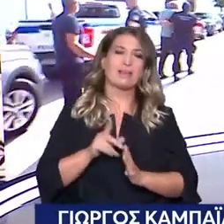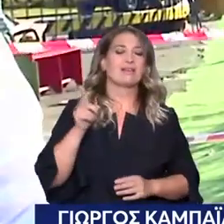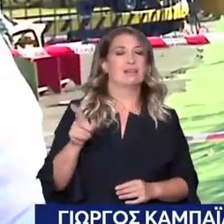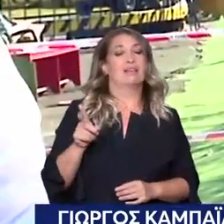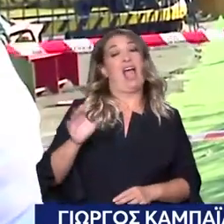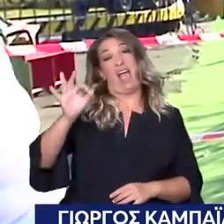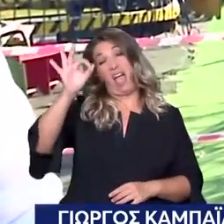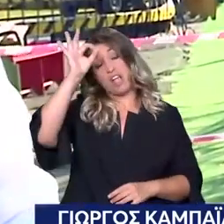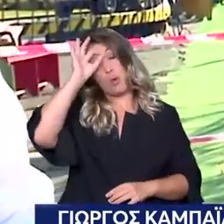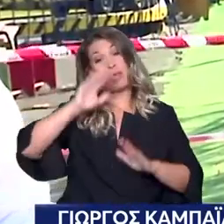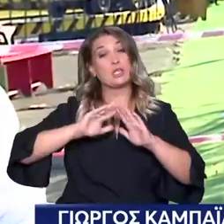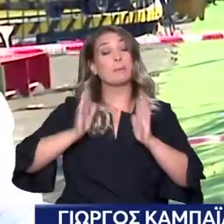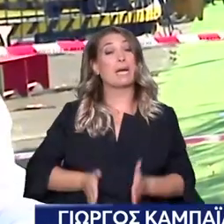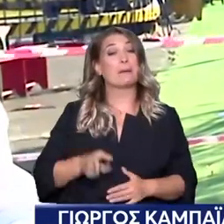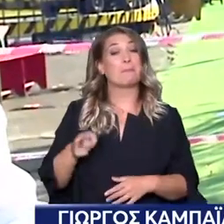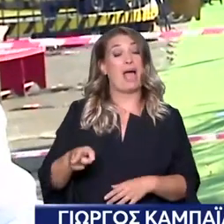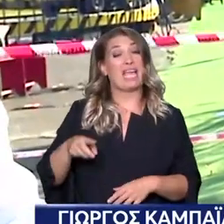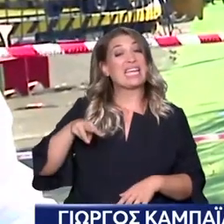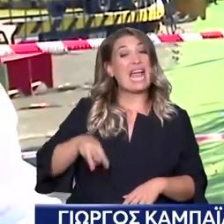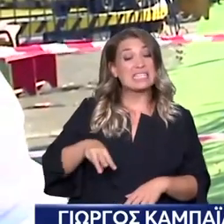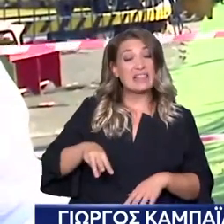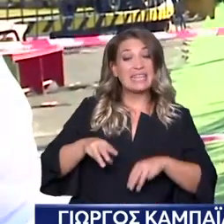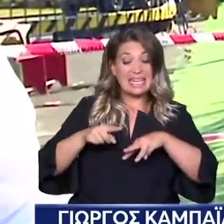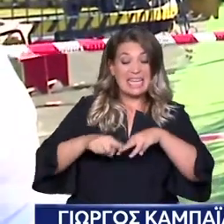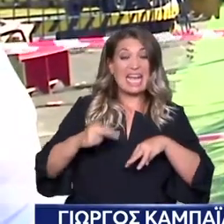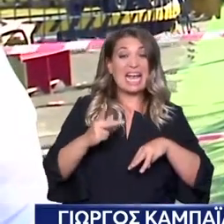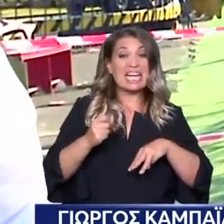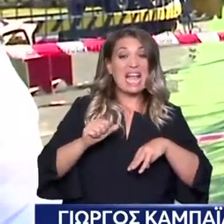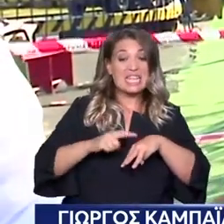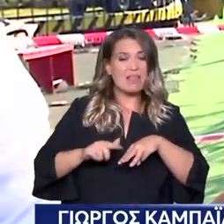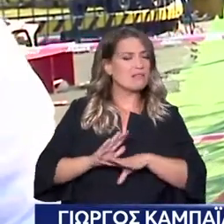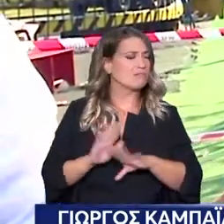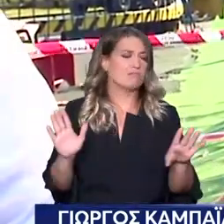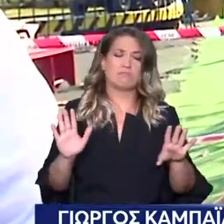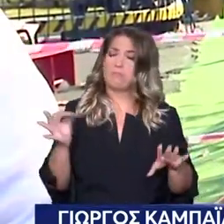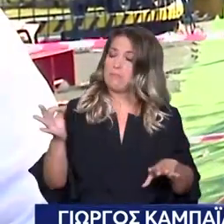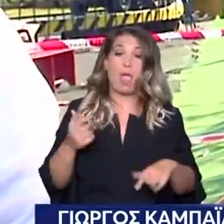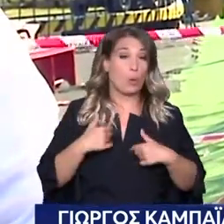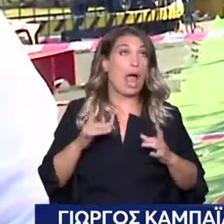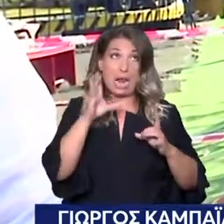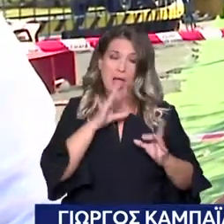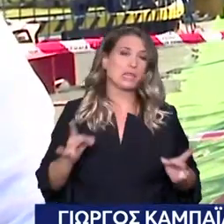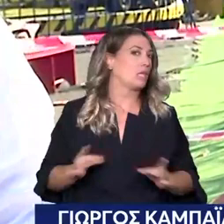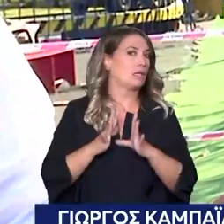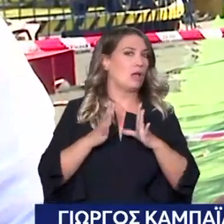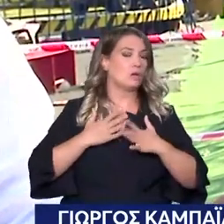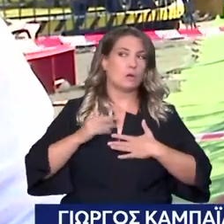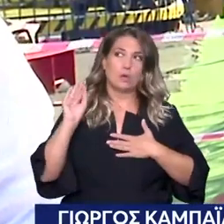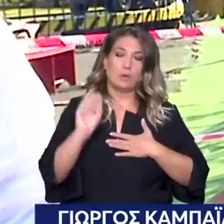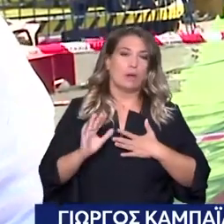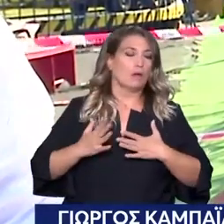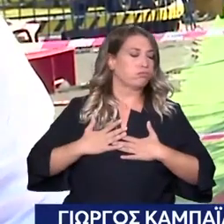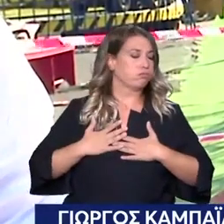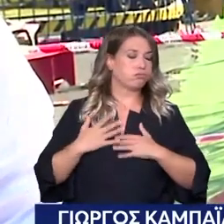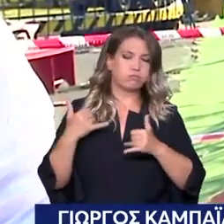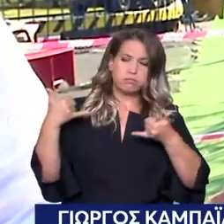Κασάνδρας, εξαιρετικοί άνθρωποι. Εξαιρετικοί επαγγελματίες. Θεωρώ ότι ήμουν πολύ τυχερός σε αυτό. Για τα σημερινά μιλάω και